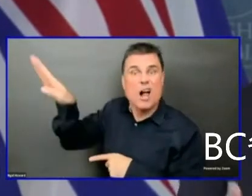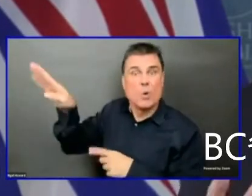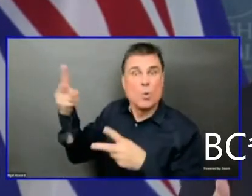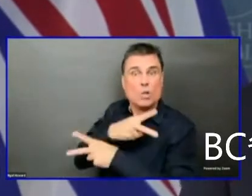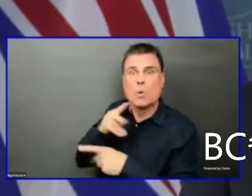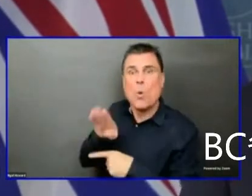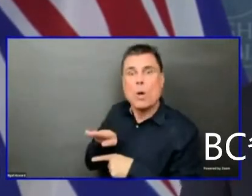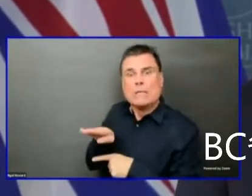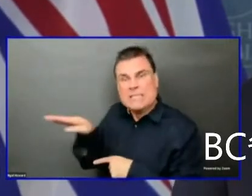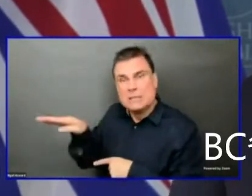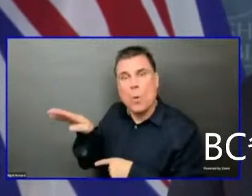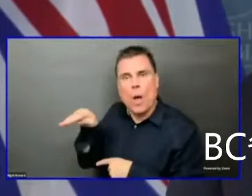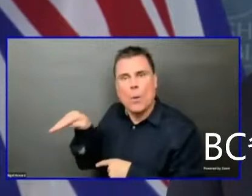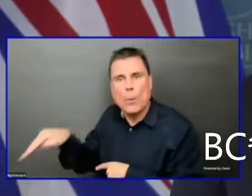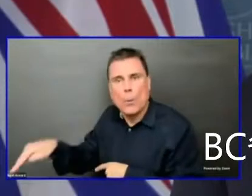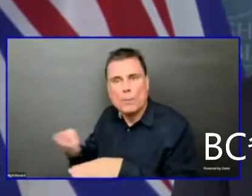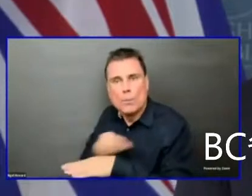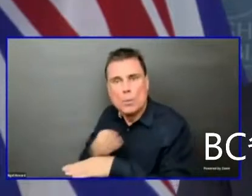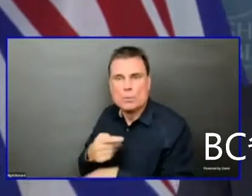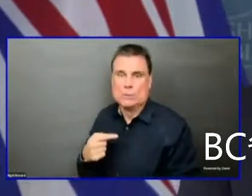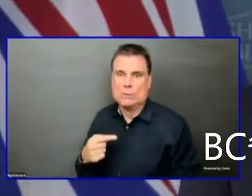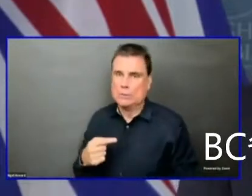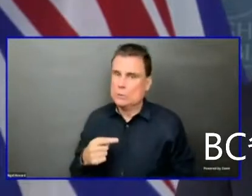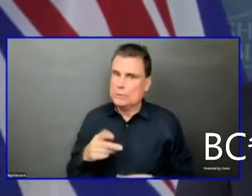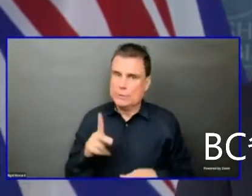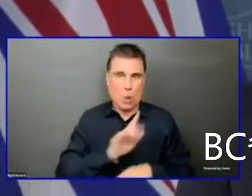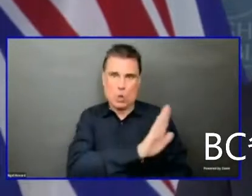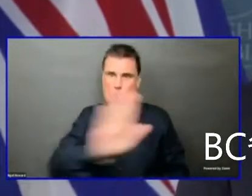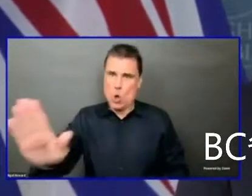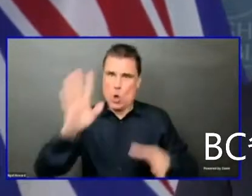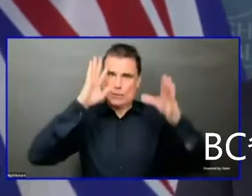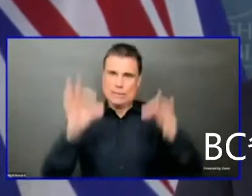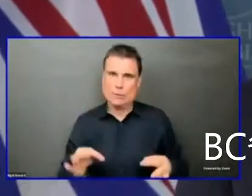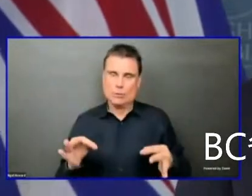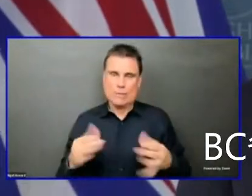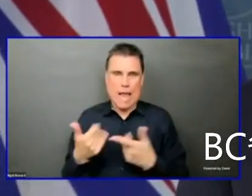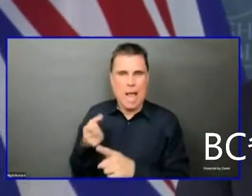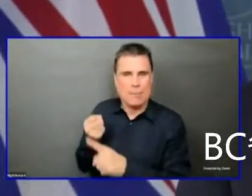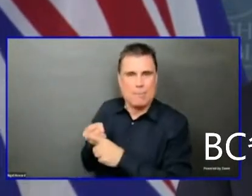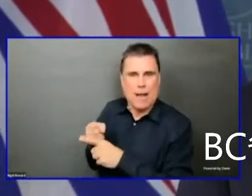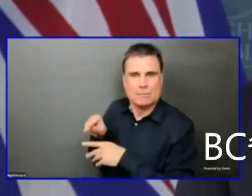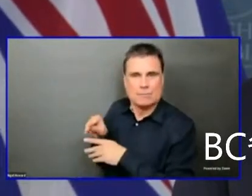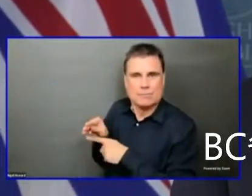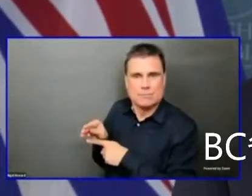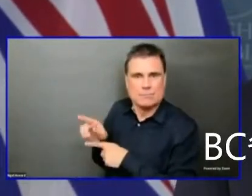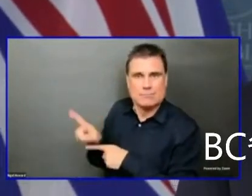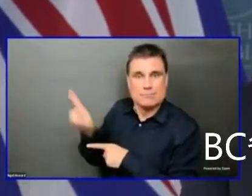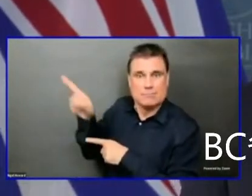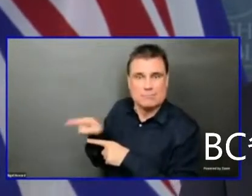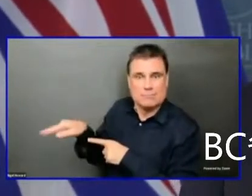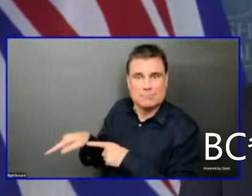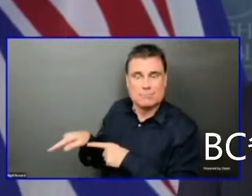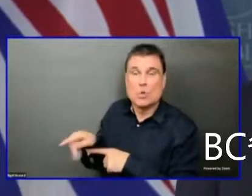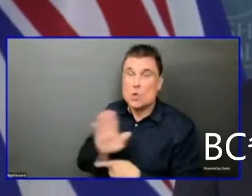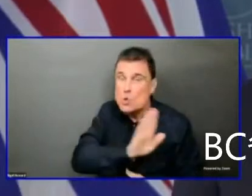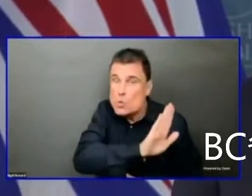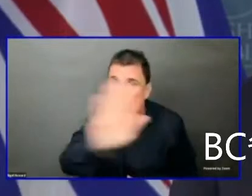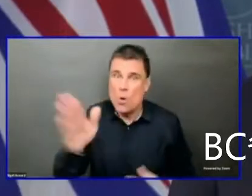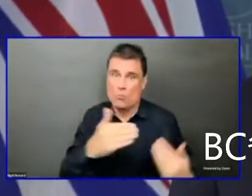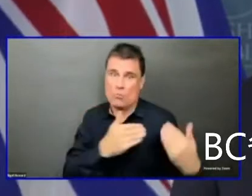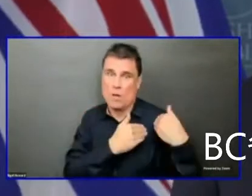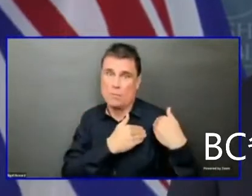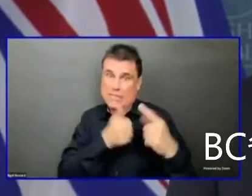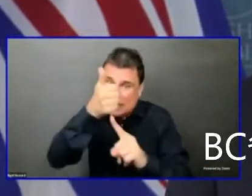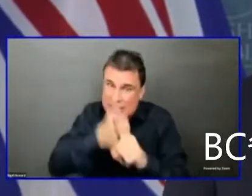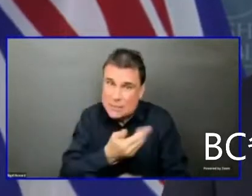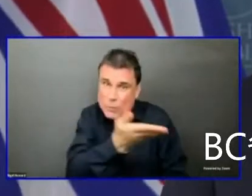health system, a lot of 70%、 that responsibility for us as 60%啊，我们的 individuals 社 to 交 ensure 怎么样 that we？ 所以 reduce and 今天 continue 看 to 出来 reduce， 我 infectious 们现在的 contact. 卫 It's 生禁